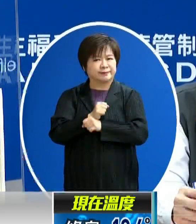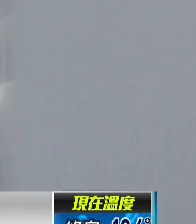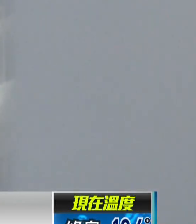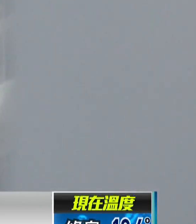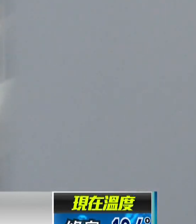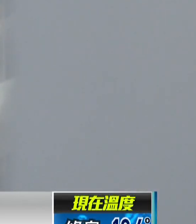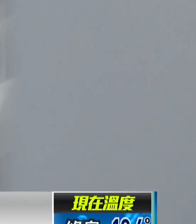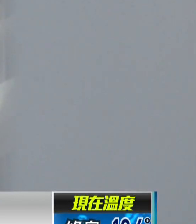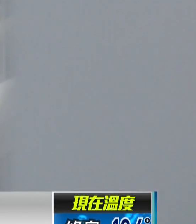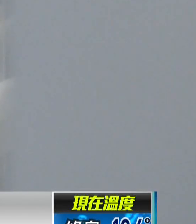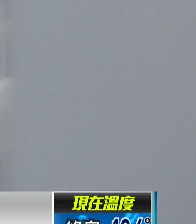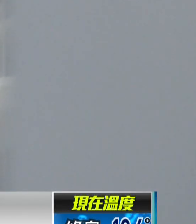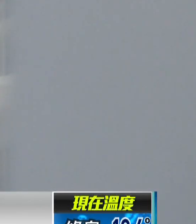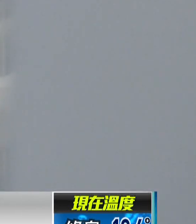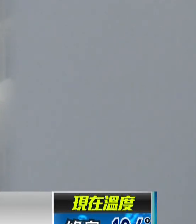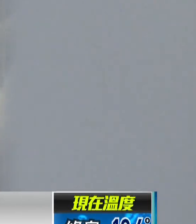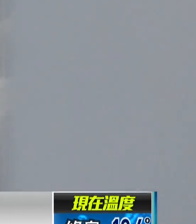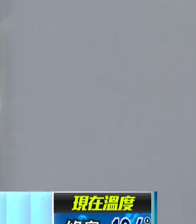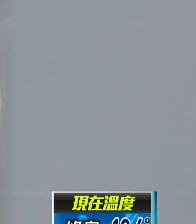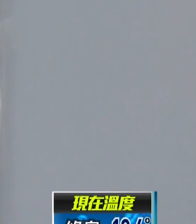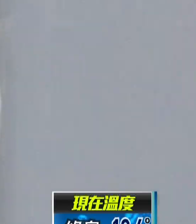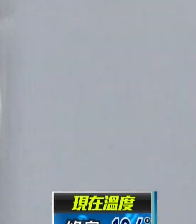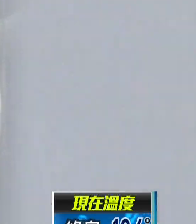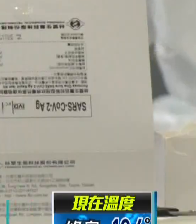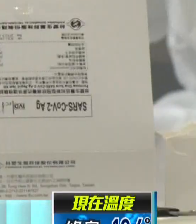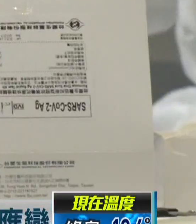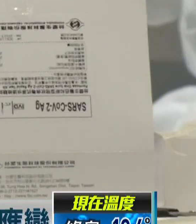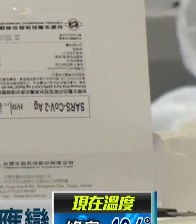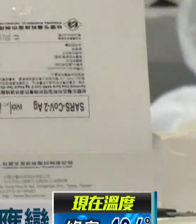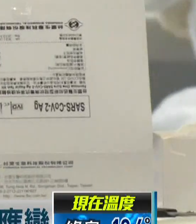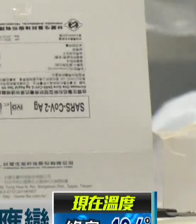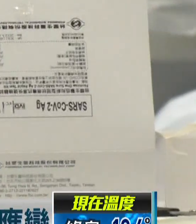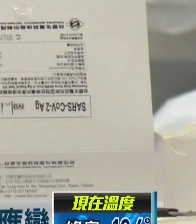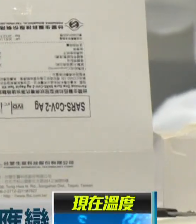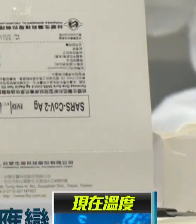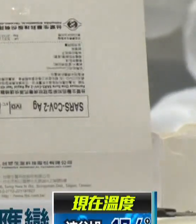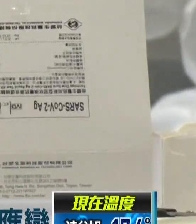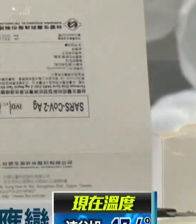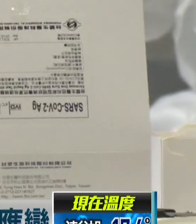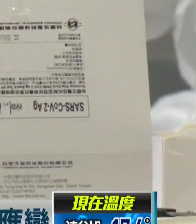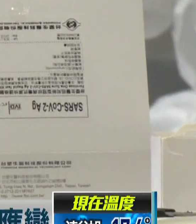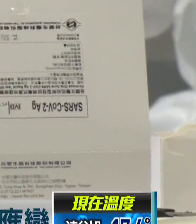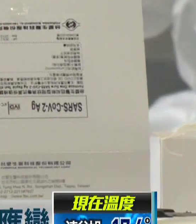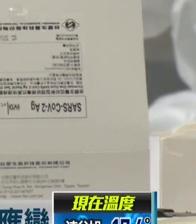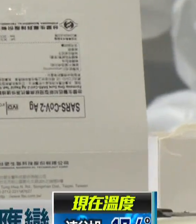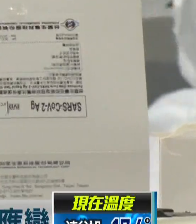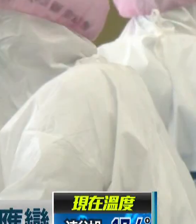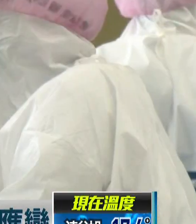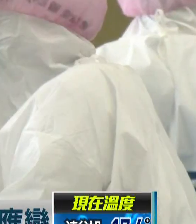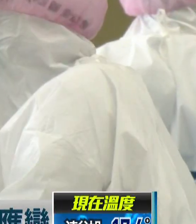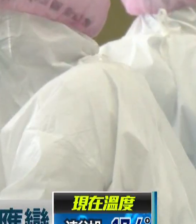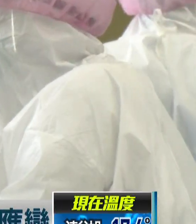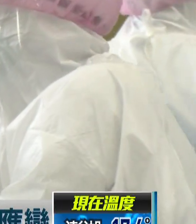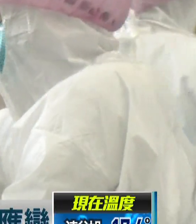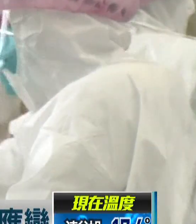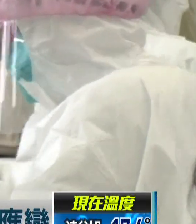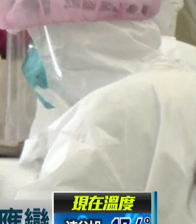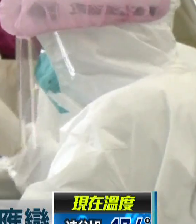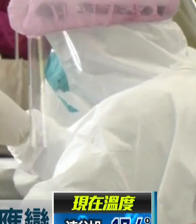当好。 确诊数再攀升，让民众心难安。指挥中心整理出今年累计1500多例的本土，超